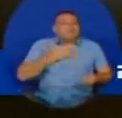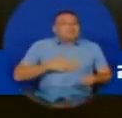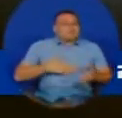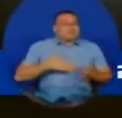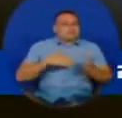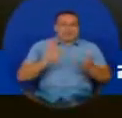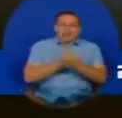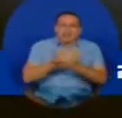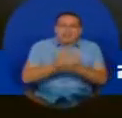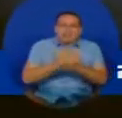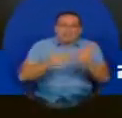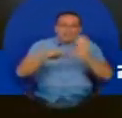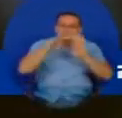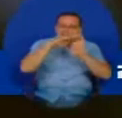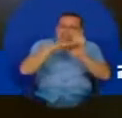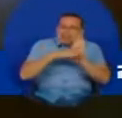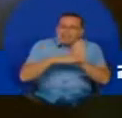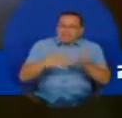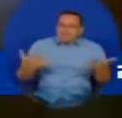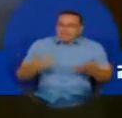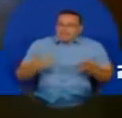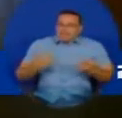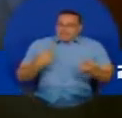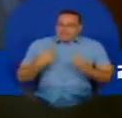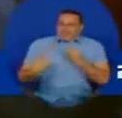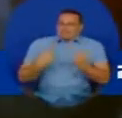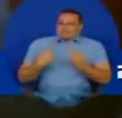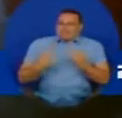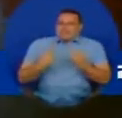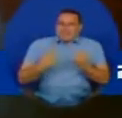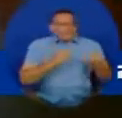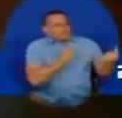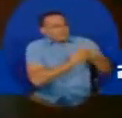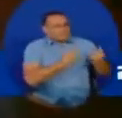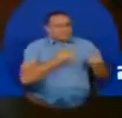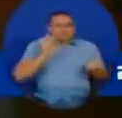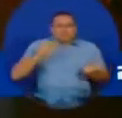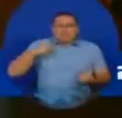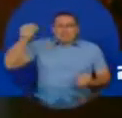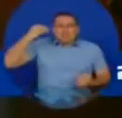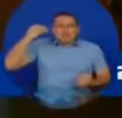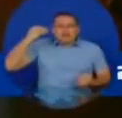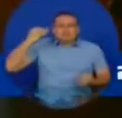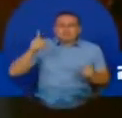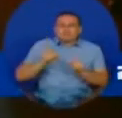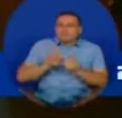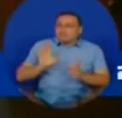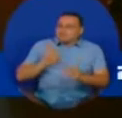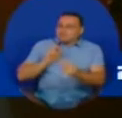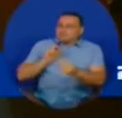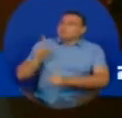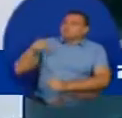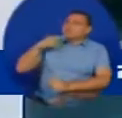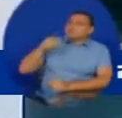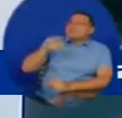הכללים, את המסגרת שבה מנהלים את השיח כדי להבין איך אנחנו מרבים את הלימוד כמו השפה של שי עגנון. PC, פוליטיקלי קורקט. זה